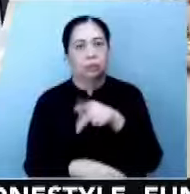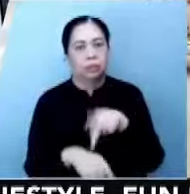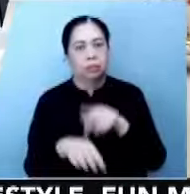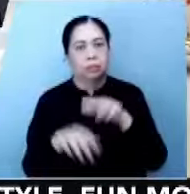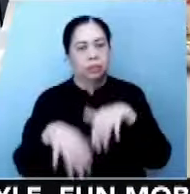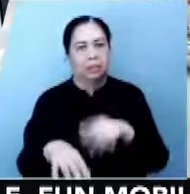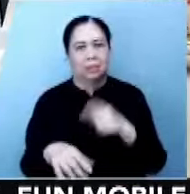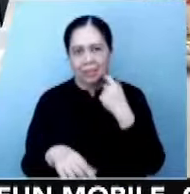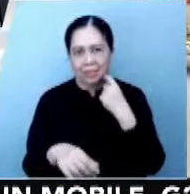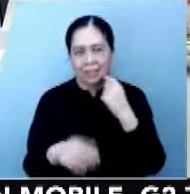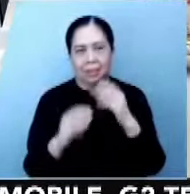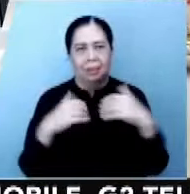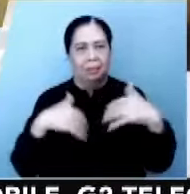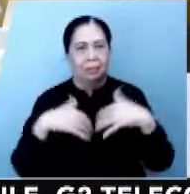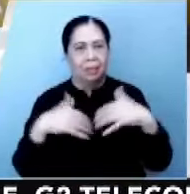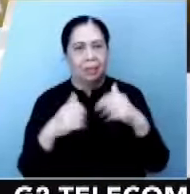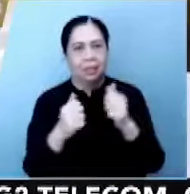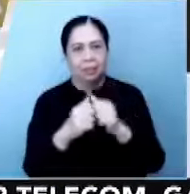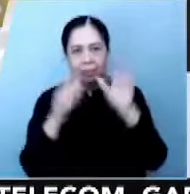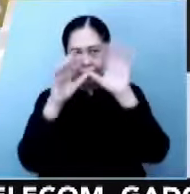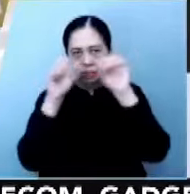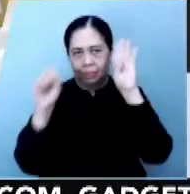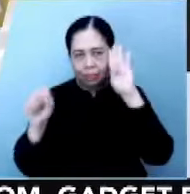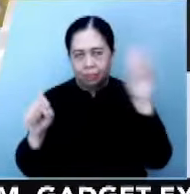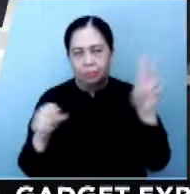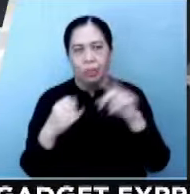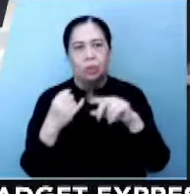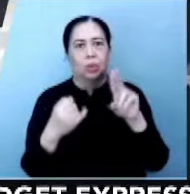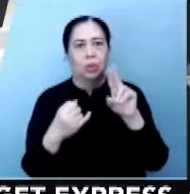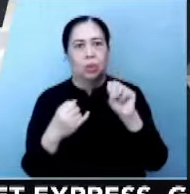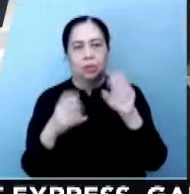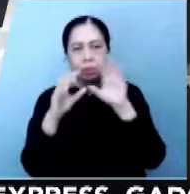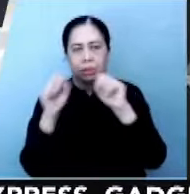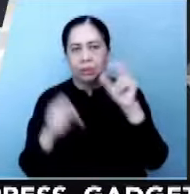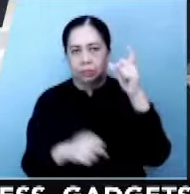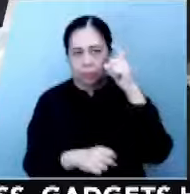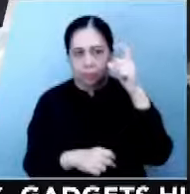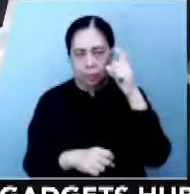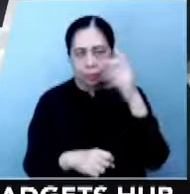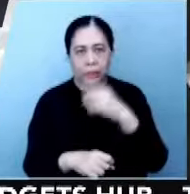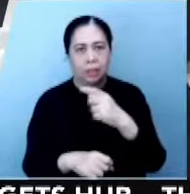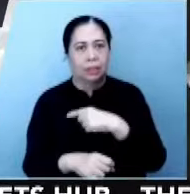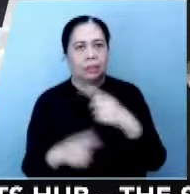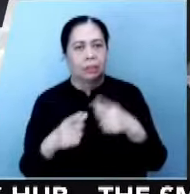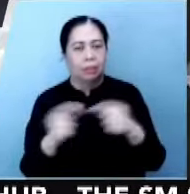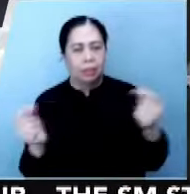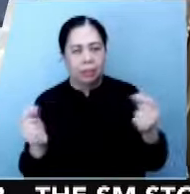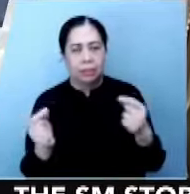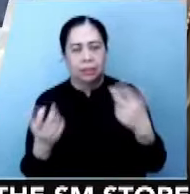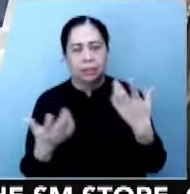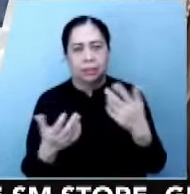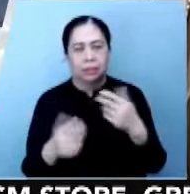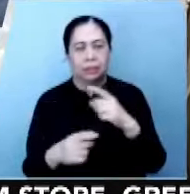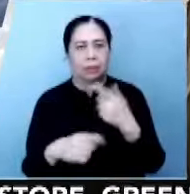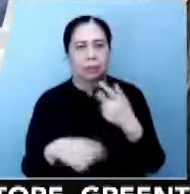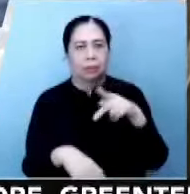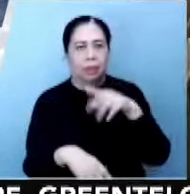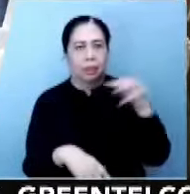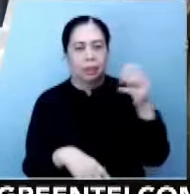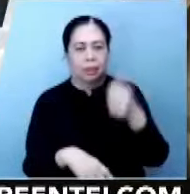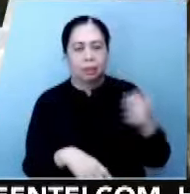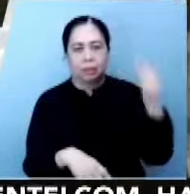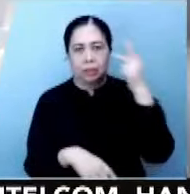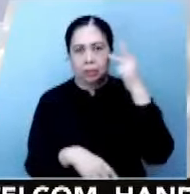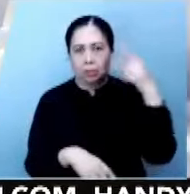ni na Pangulong Bongbong Marcos, US President Joe Biden at Japanese Prime Minister Kishida Fumio sa Washington,